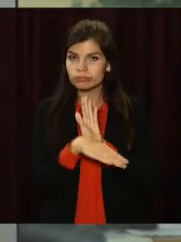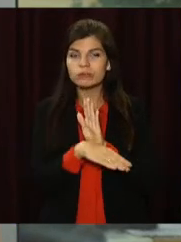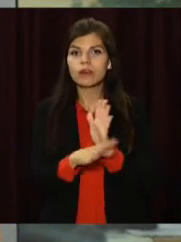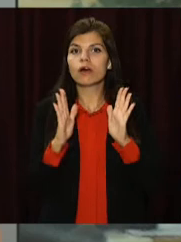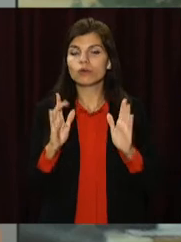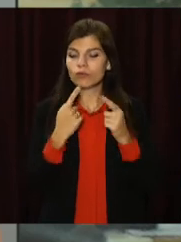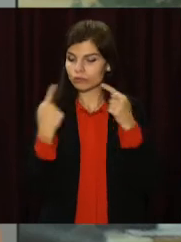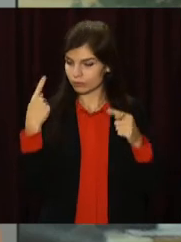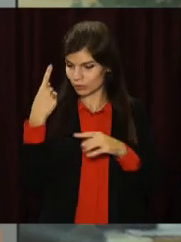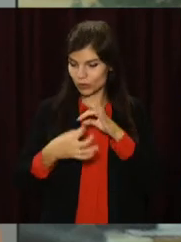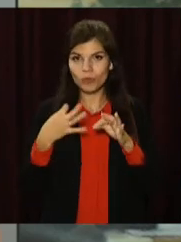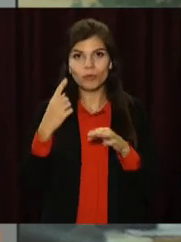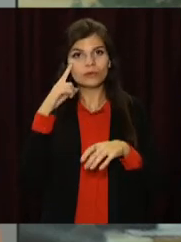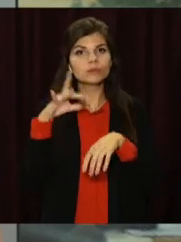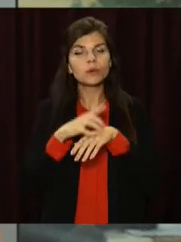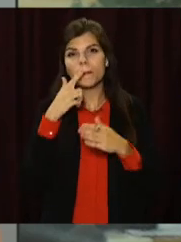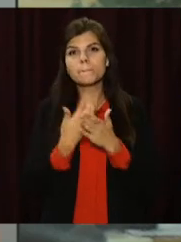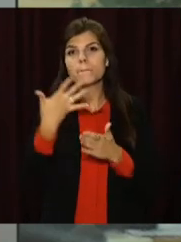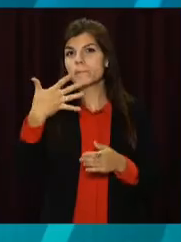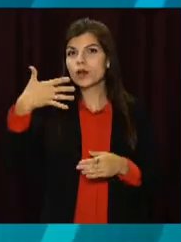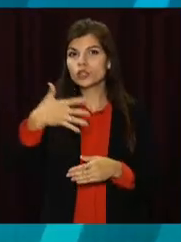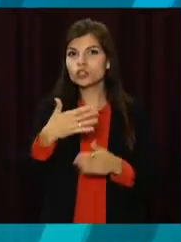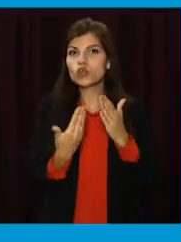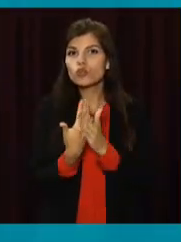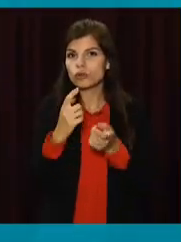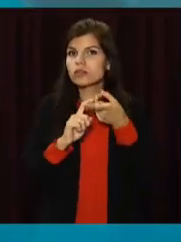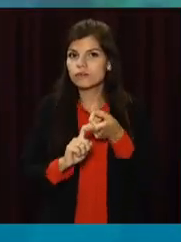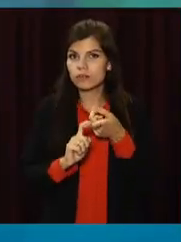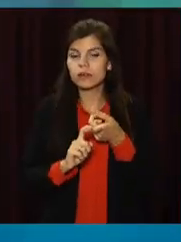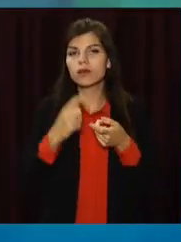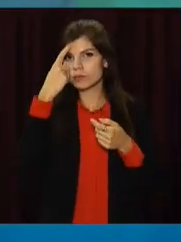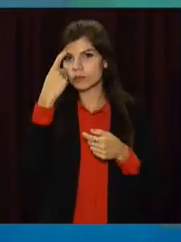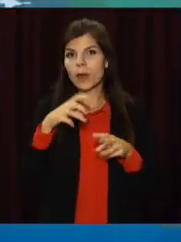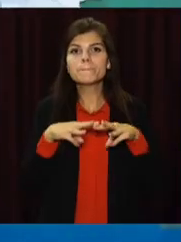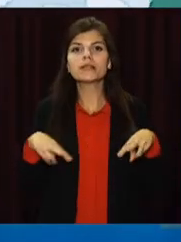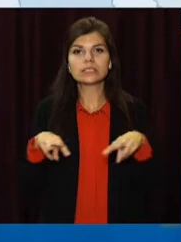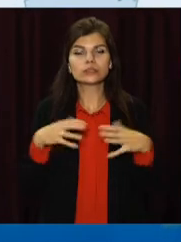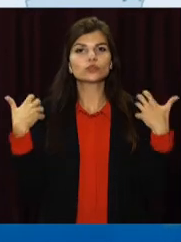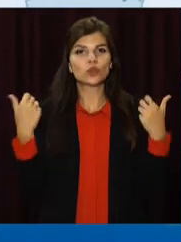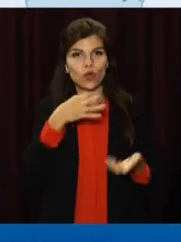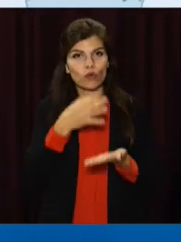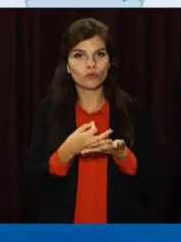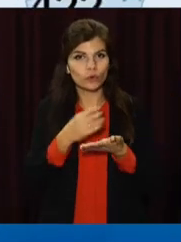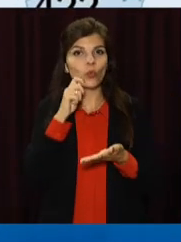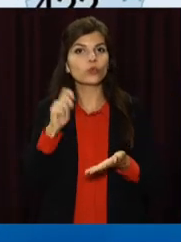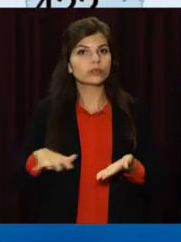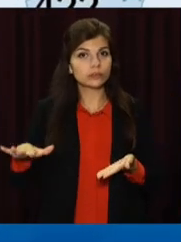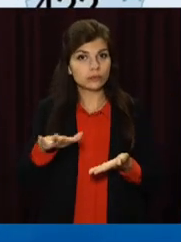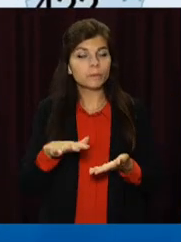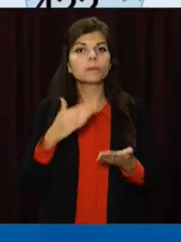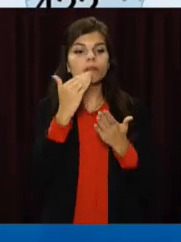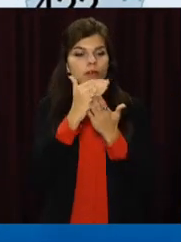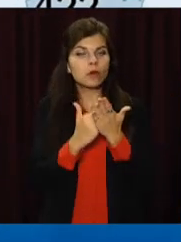Тільки за останню добу в країні зафіксували понад 5 тисяч нових інфікованих, повідомляють у Міністерстві охорони здоров'я України. У